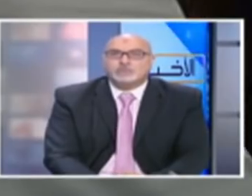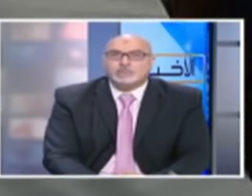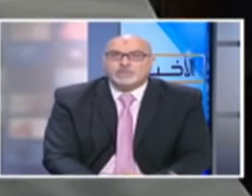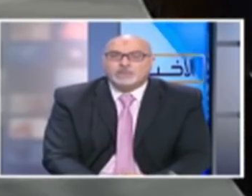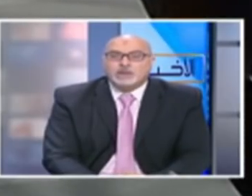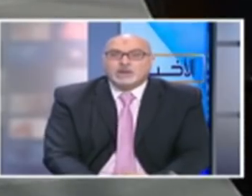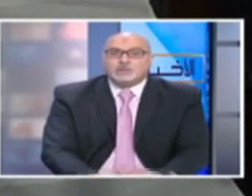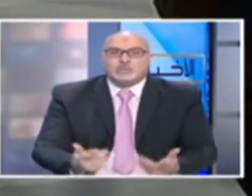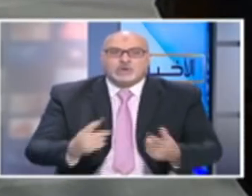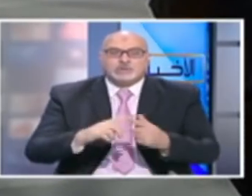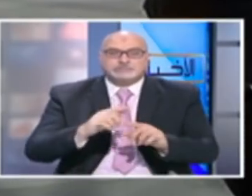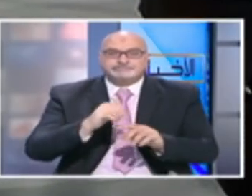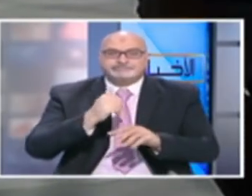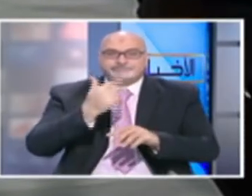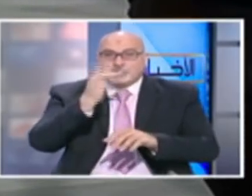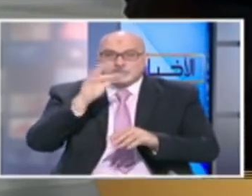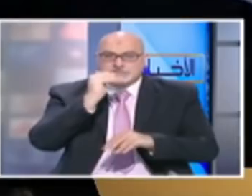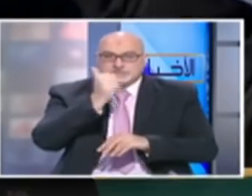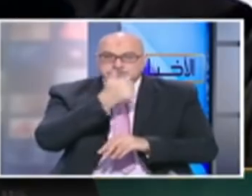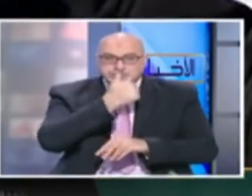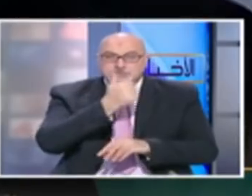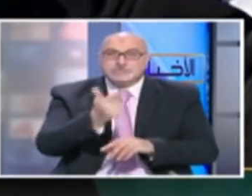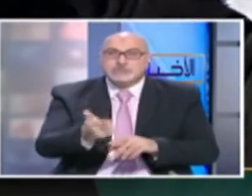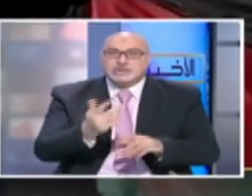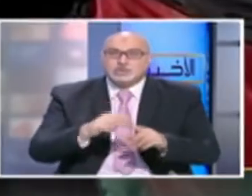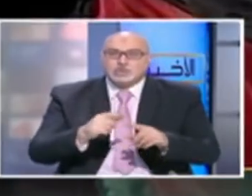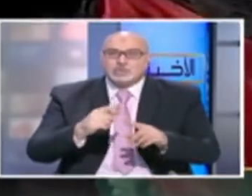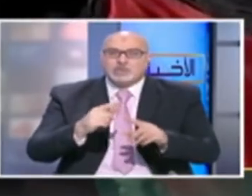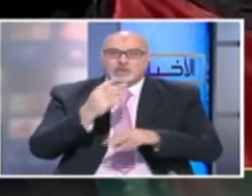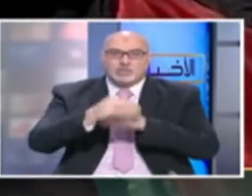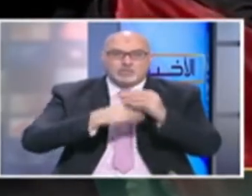الصمت هدف هذه التجمعات من أجل تحرك المجتمع